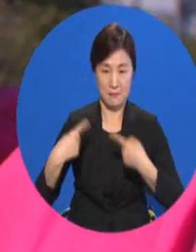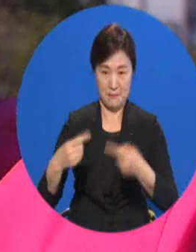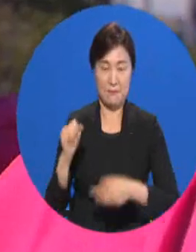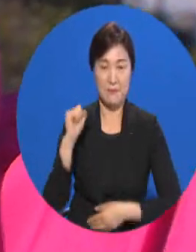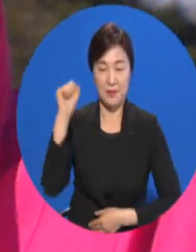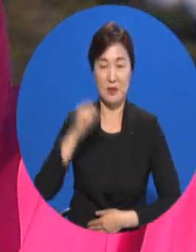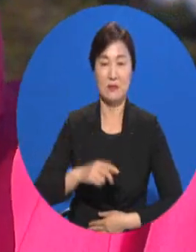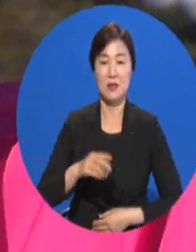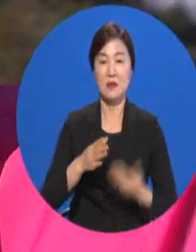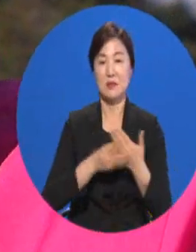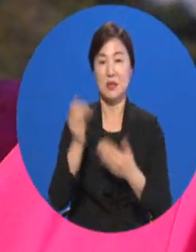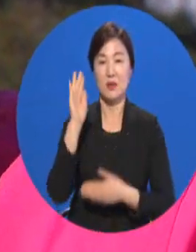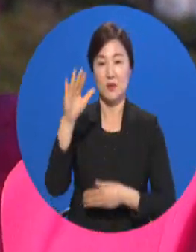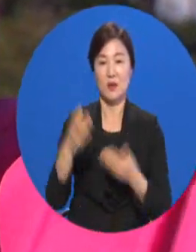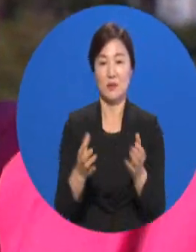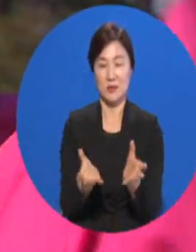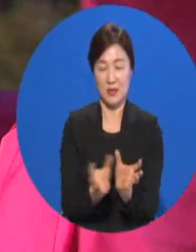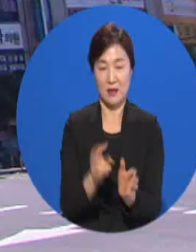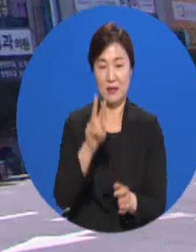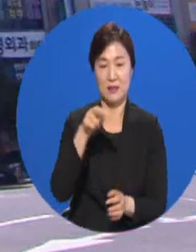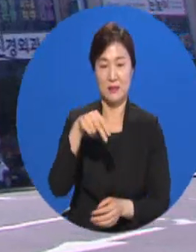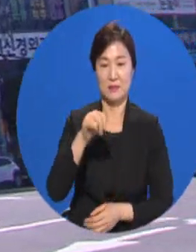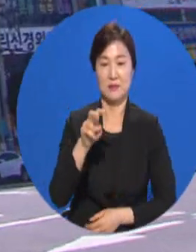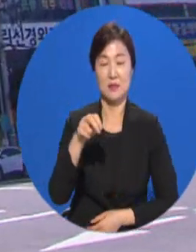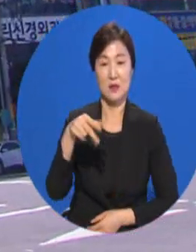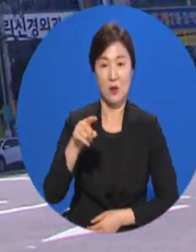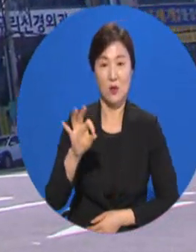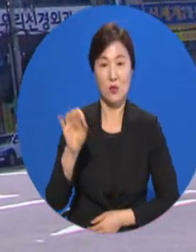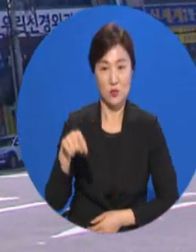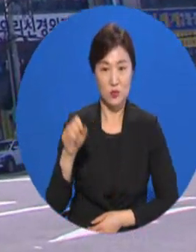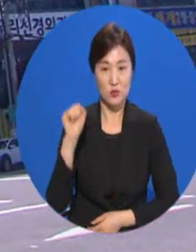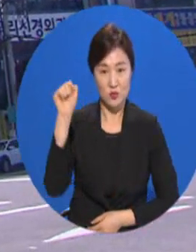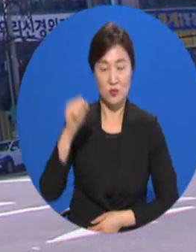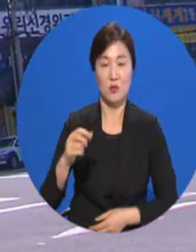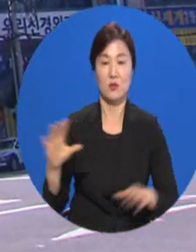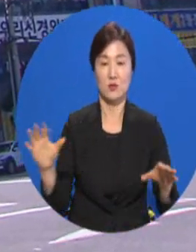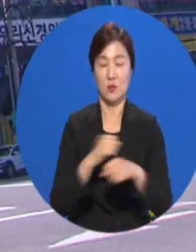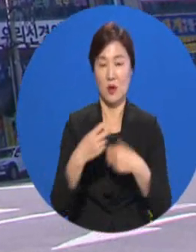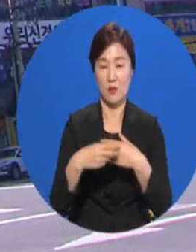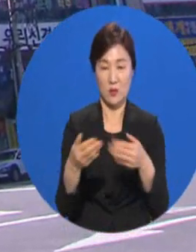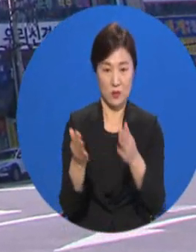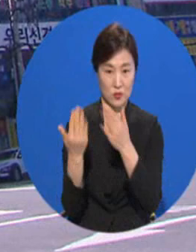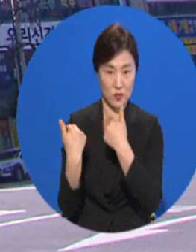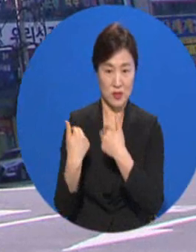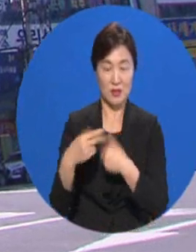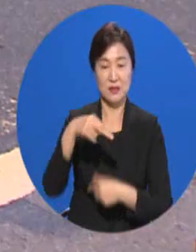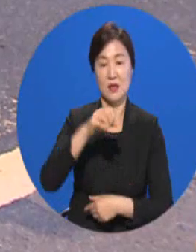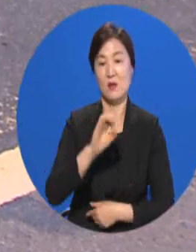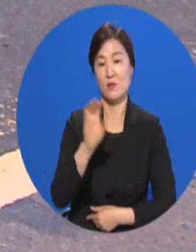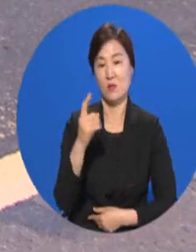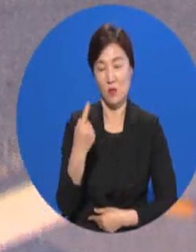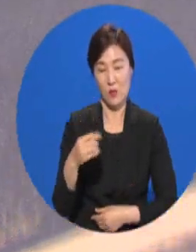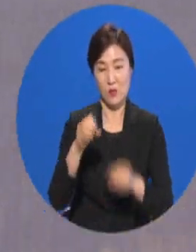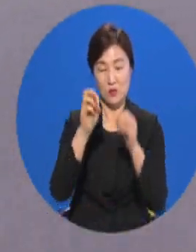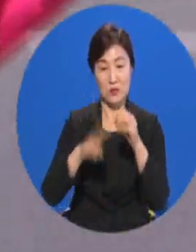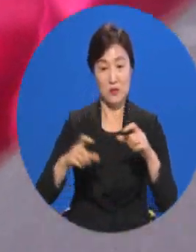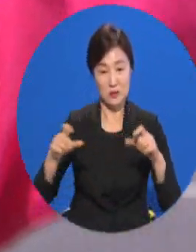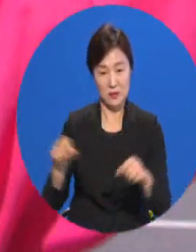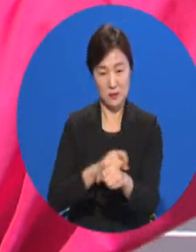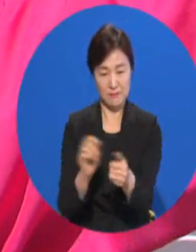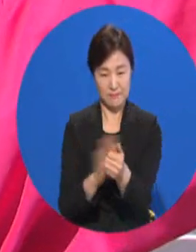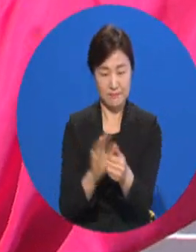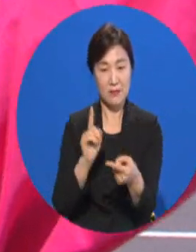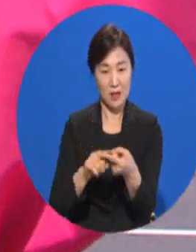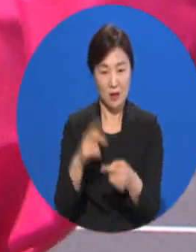낸 미래통합당 심정우 후보는 국립대학교 종합병원 유치와 상포 웅천지구 특혜 의혹에 대한